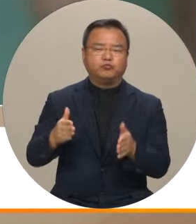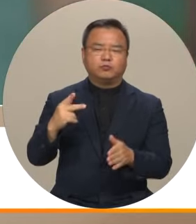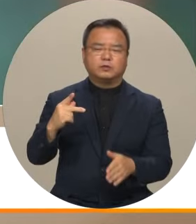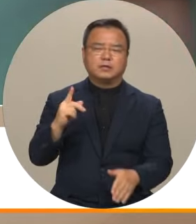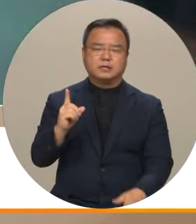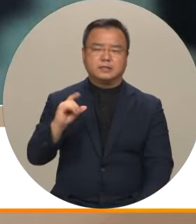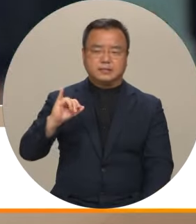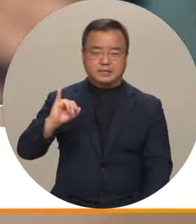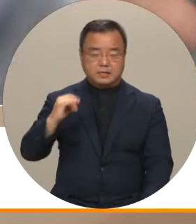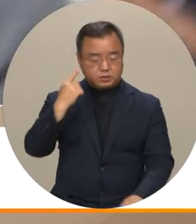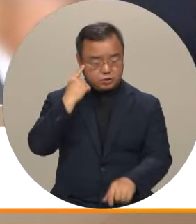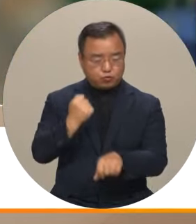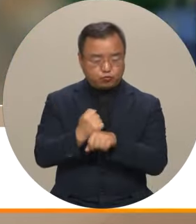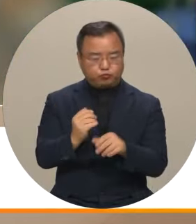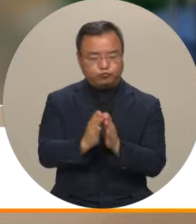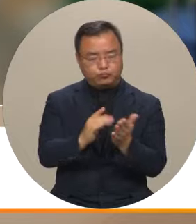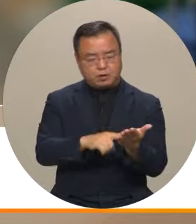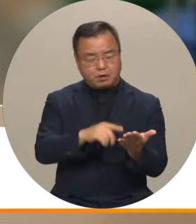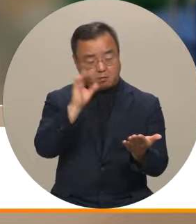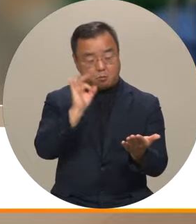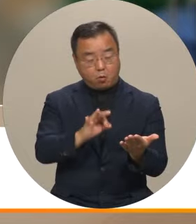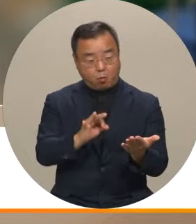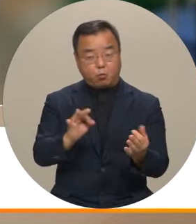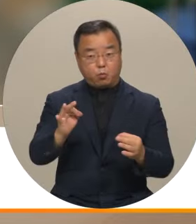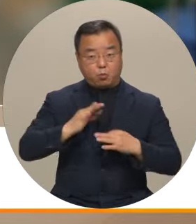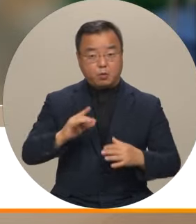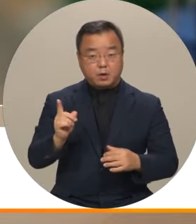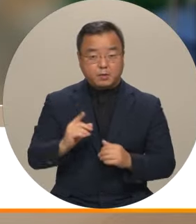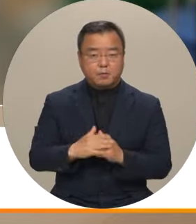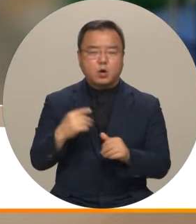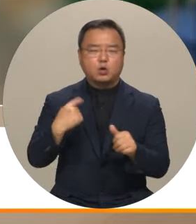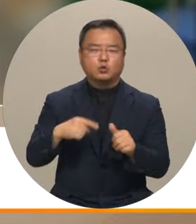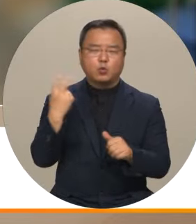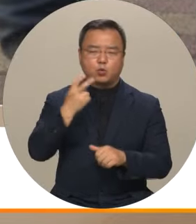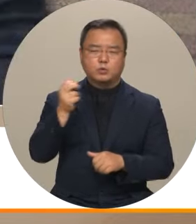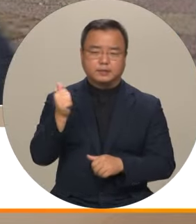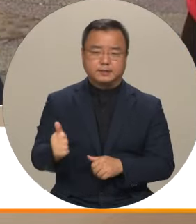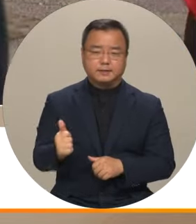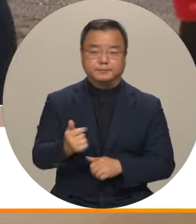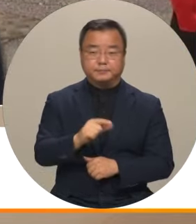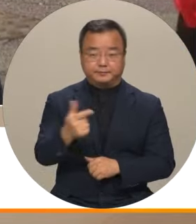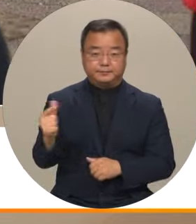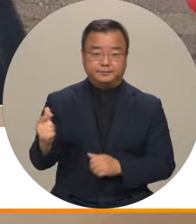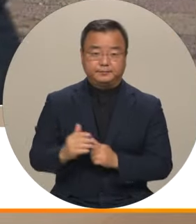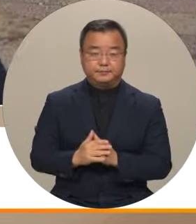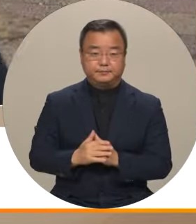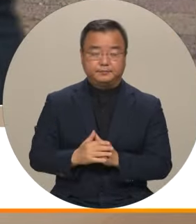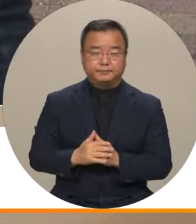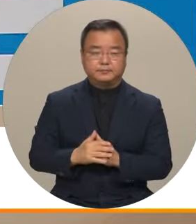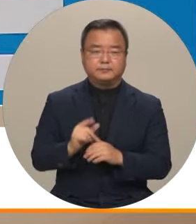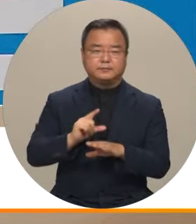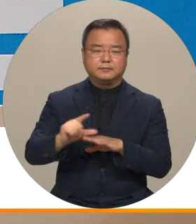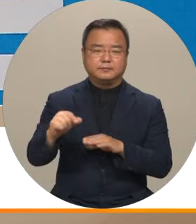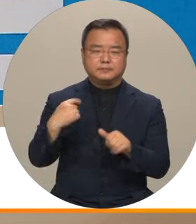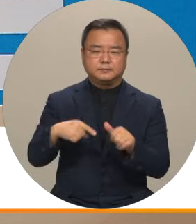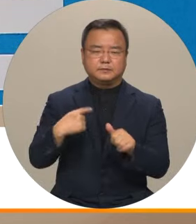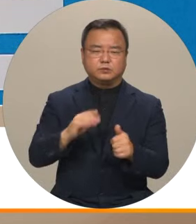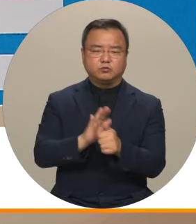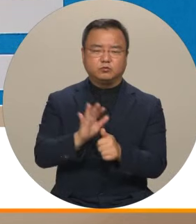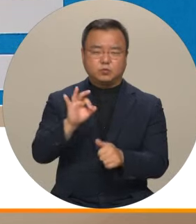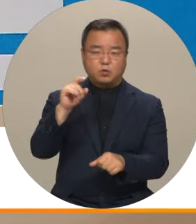눈을 사로잡았는데 그게 아니 어떤 내용이냐 우리 교육감들이 아 그 교부금을 목적